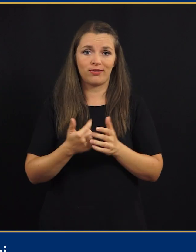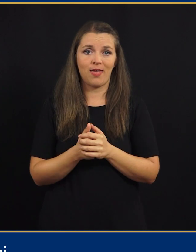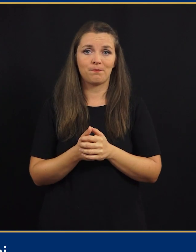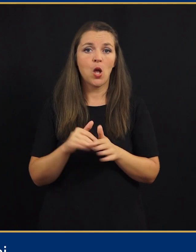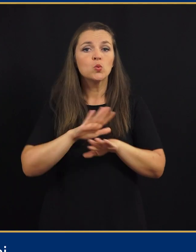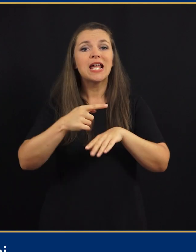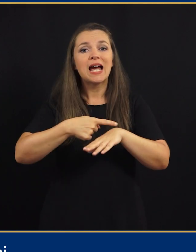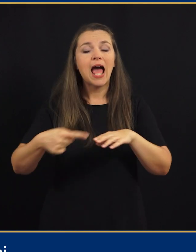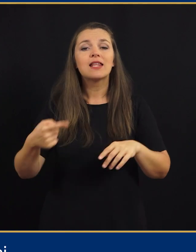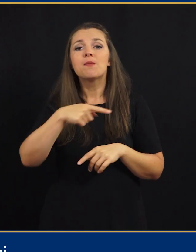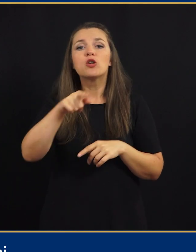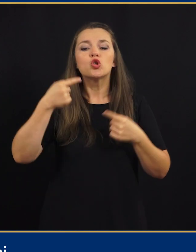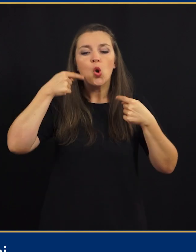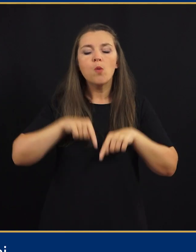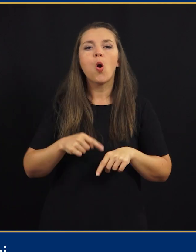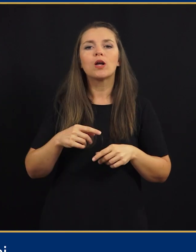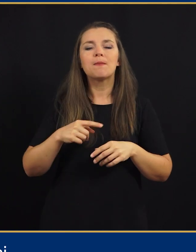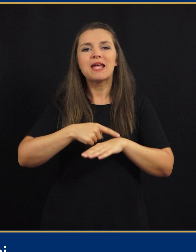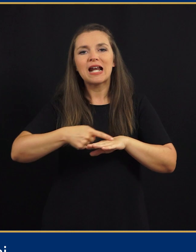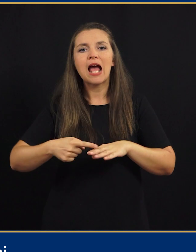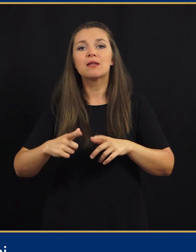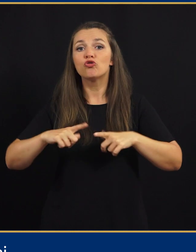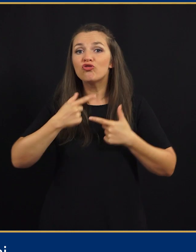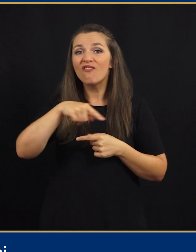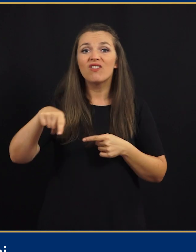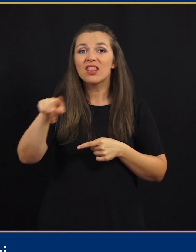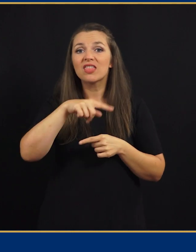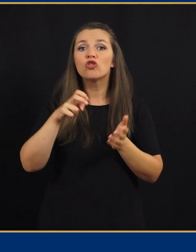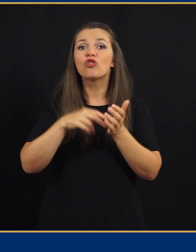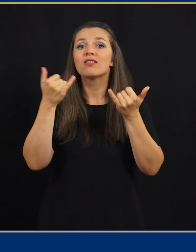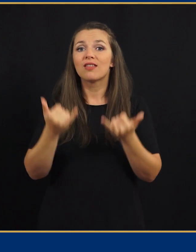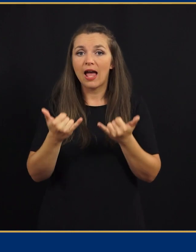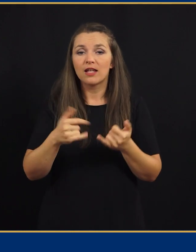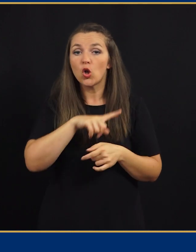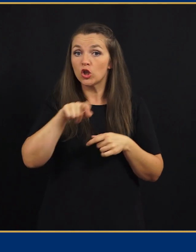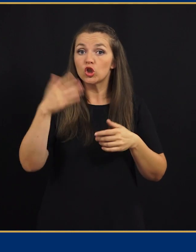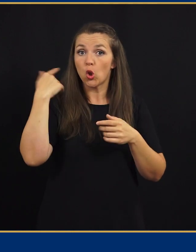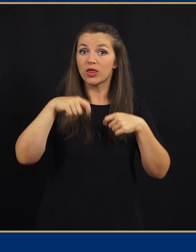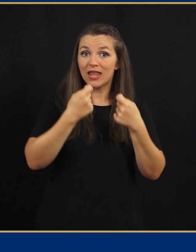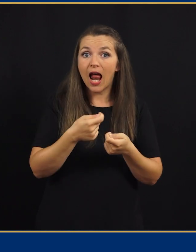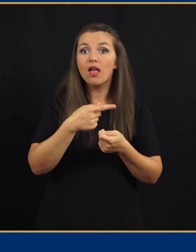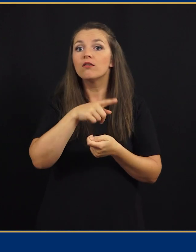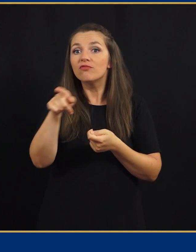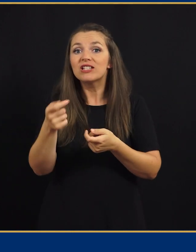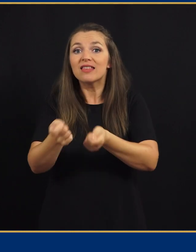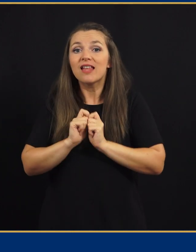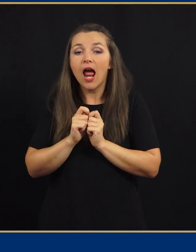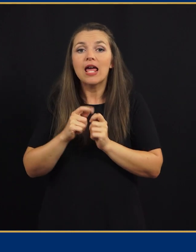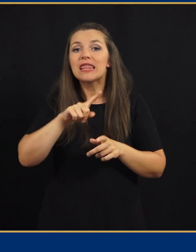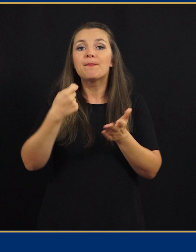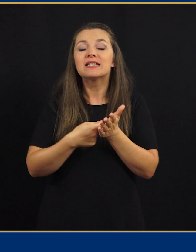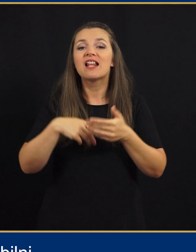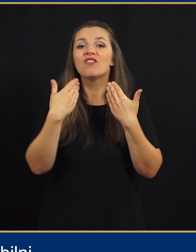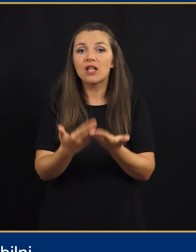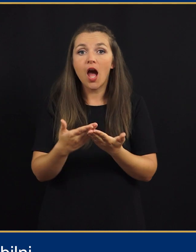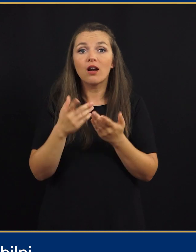Vsi ranjeni pa so z globokimi ranami živite še danes. Dali so in dali ste nam neprecenljivi dar, to,